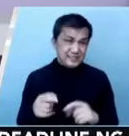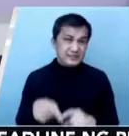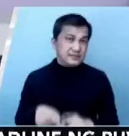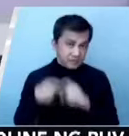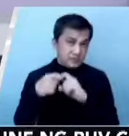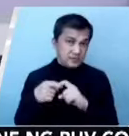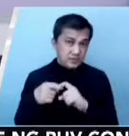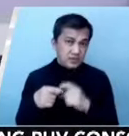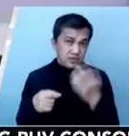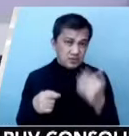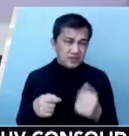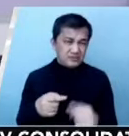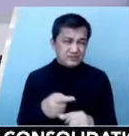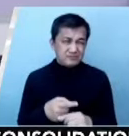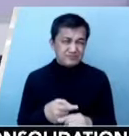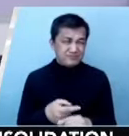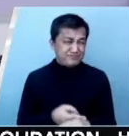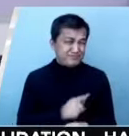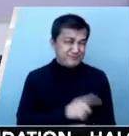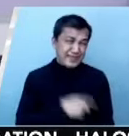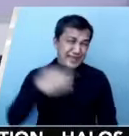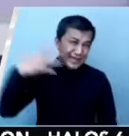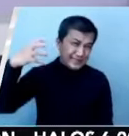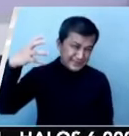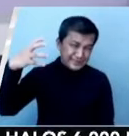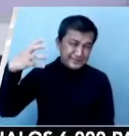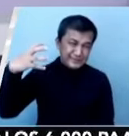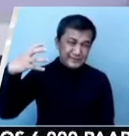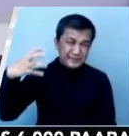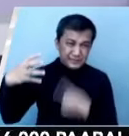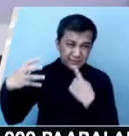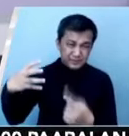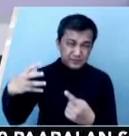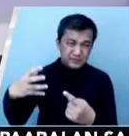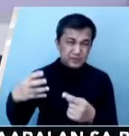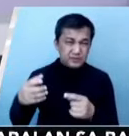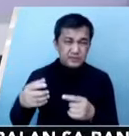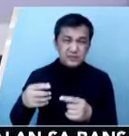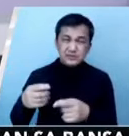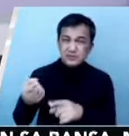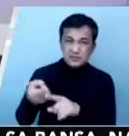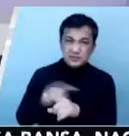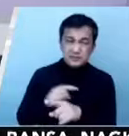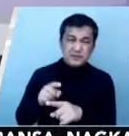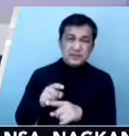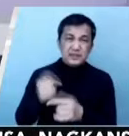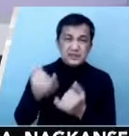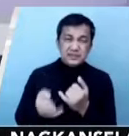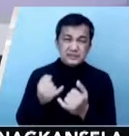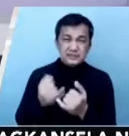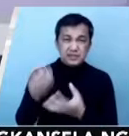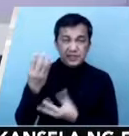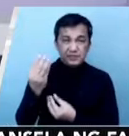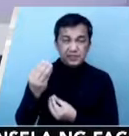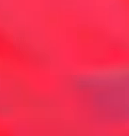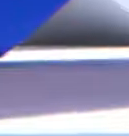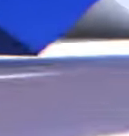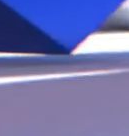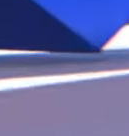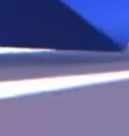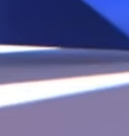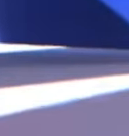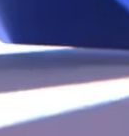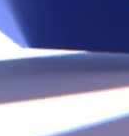dahil sa matinding init ng panahon. Base po yan sa pinakahuling datos ng DepEd. Nakatutok si Tina Panganiban Perez.